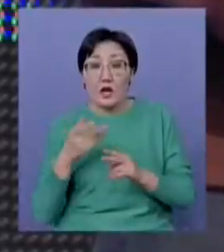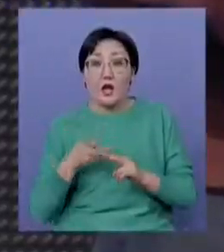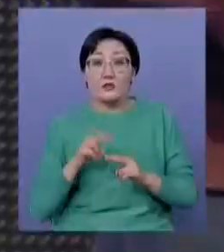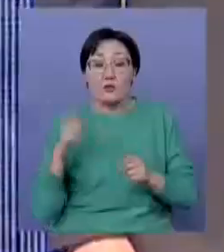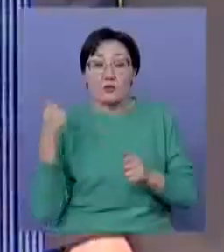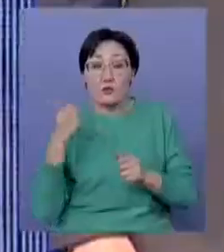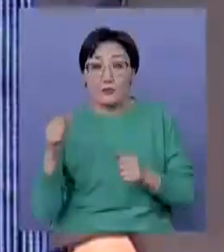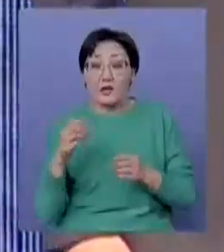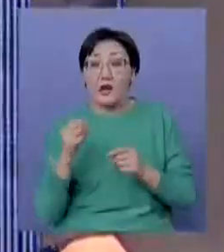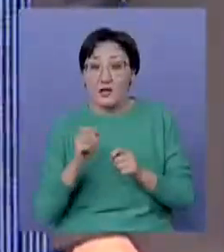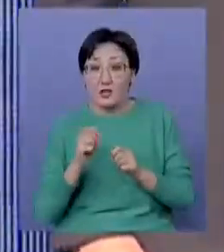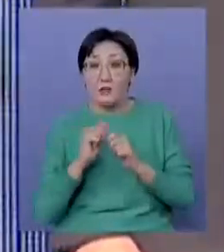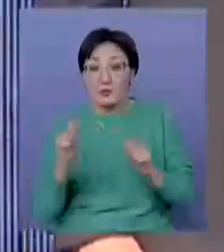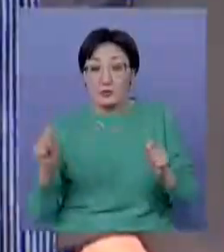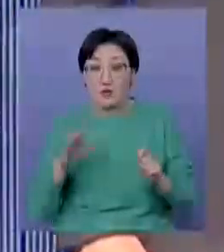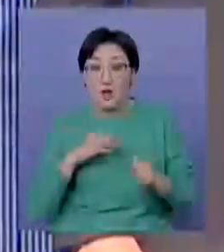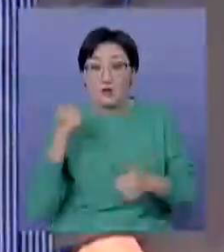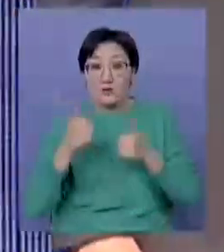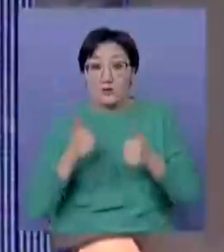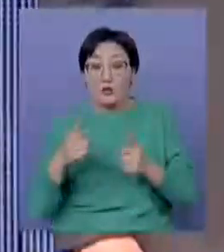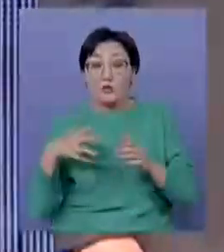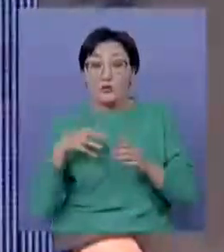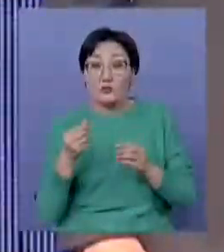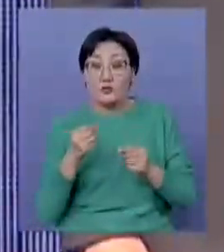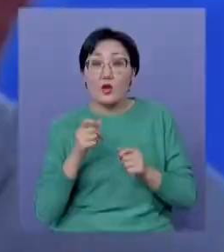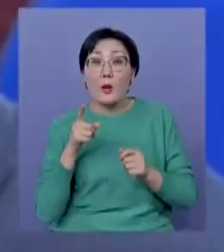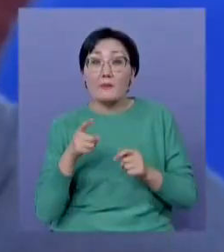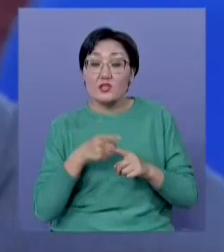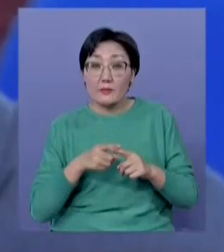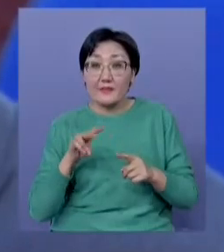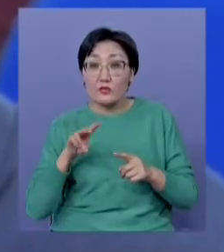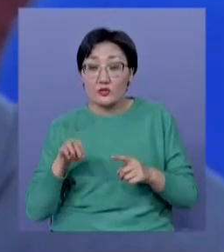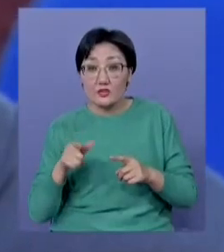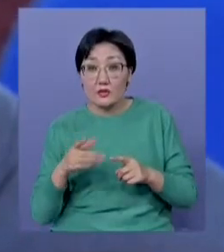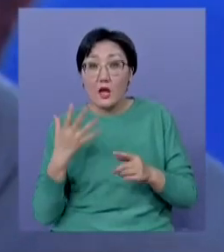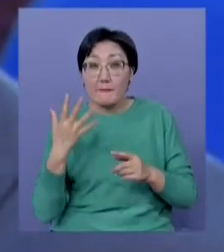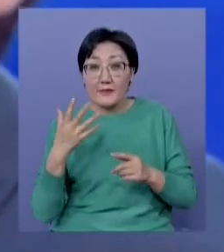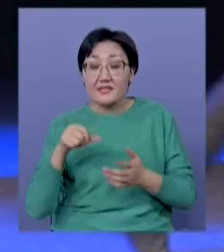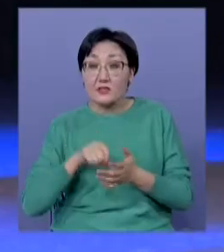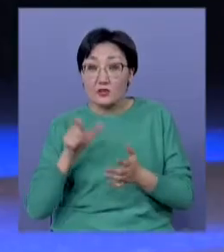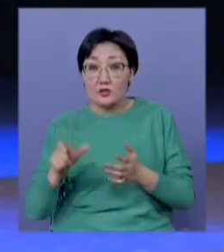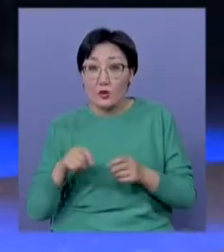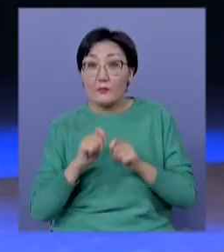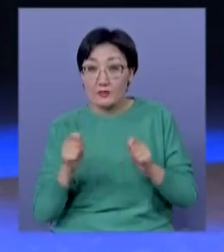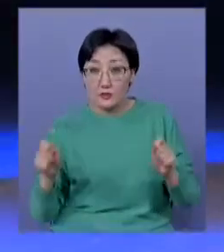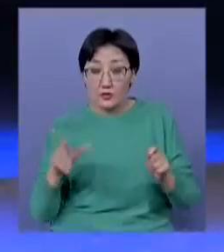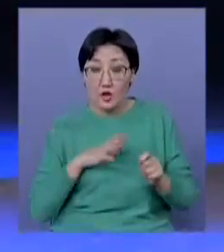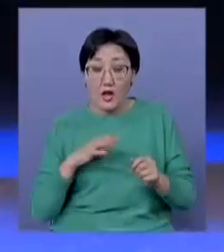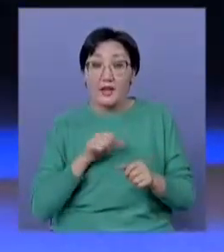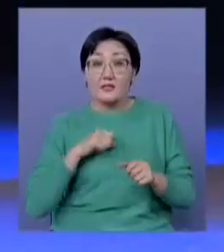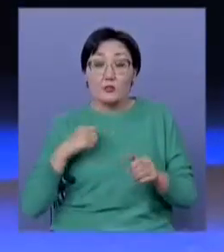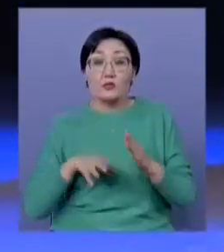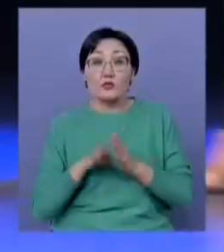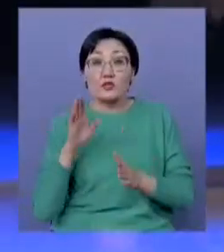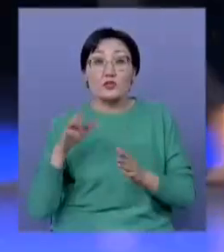жеңімпаздарға ақшалай сыйлықтар табысталды. Байқаудың жүлде қоры 1,5 миллион теңгені құрап, ол 5 қатысушыға бөлініп берілді. Ең жақсы авторлық